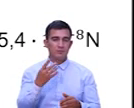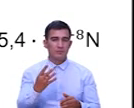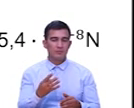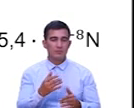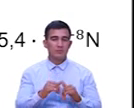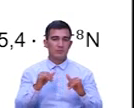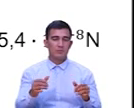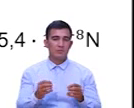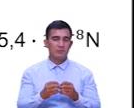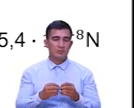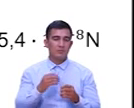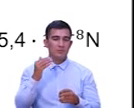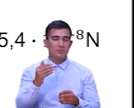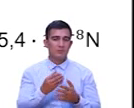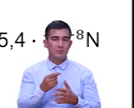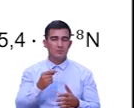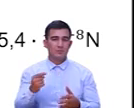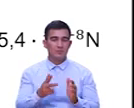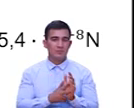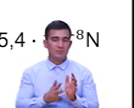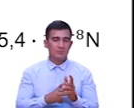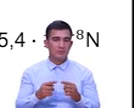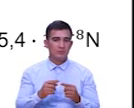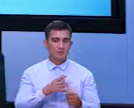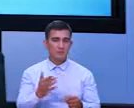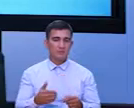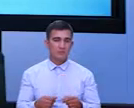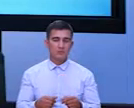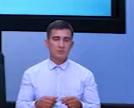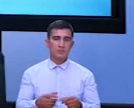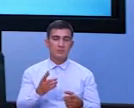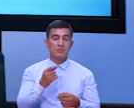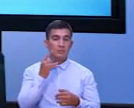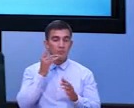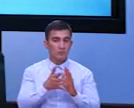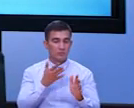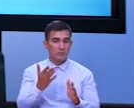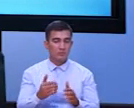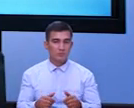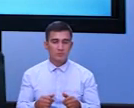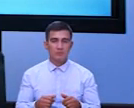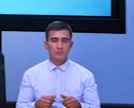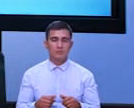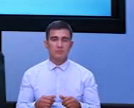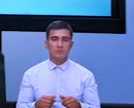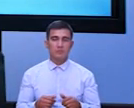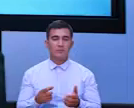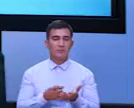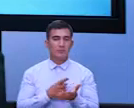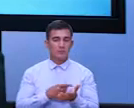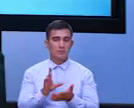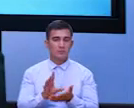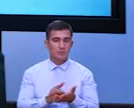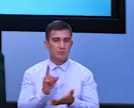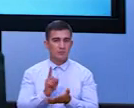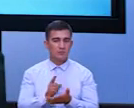5.4 ko'paytirilgan 10 ustida minus 8 newtonga teng. Masala tushunarli bo'ldimi aziz o'quvchilar? Daftarga yozib